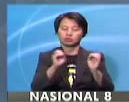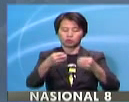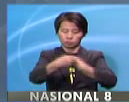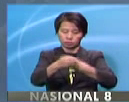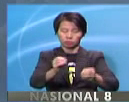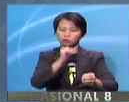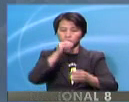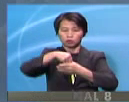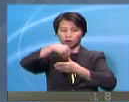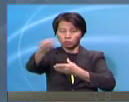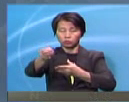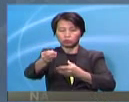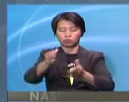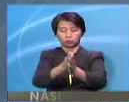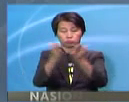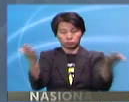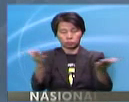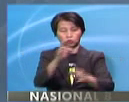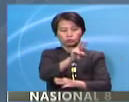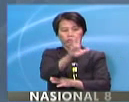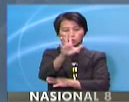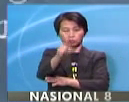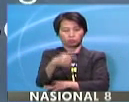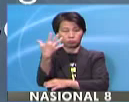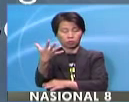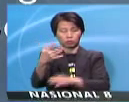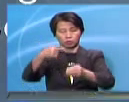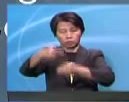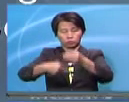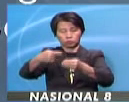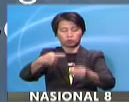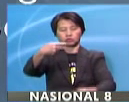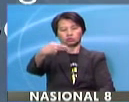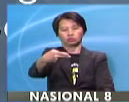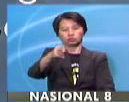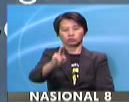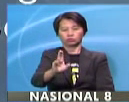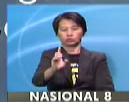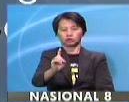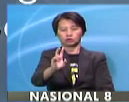juga tidak mengeluarkan siaran akhbar bertarikh 25 Mac yang menyentuh perkara hudud.